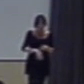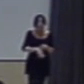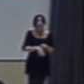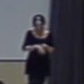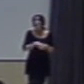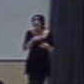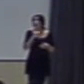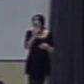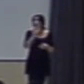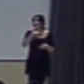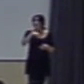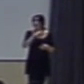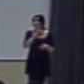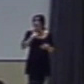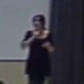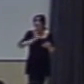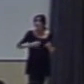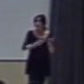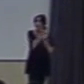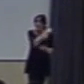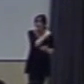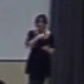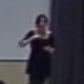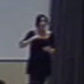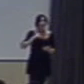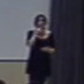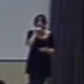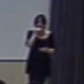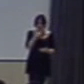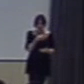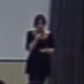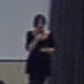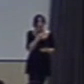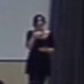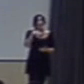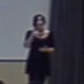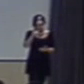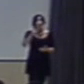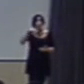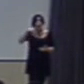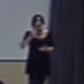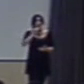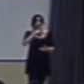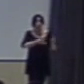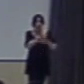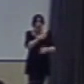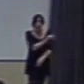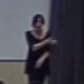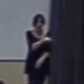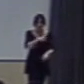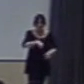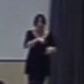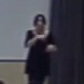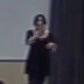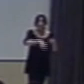Balanzà, director del diari independent L'Independent de Gràcia, Miquel Luna, cap de comunicació de Càritas a Barcelona,